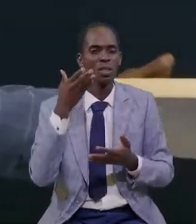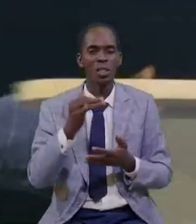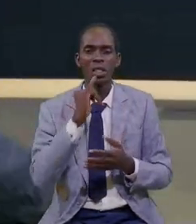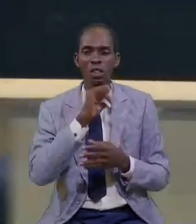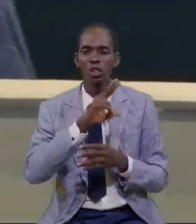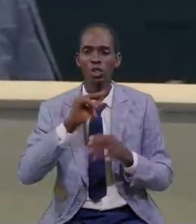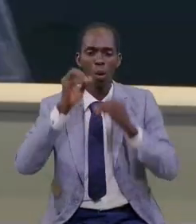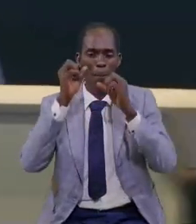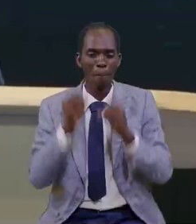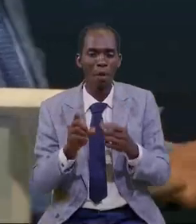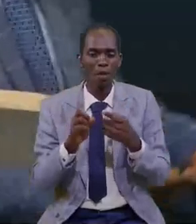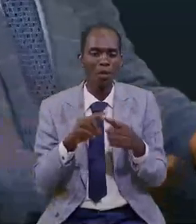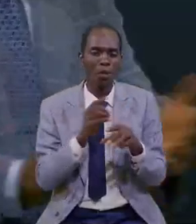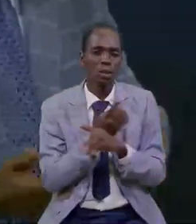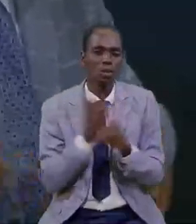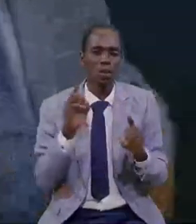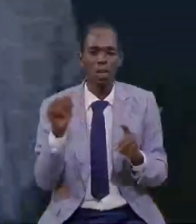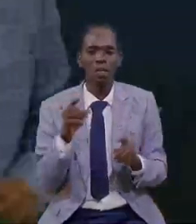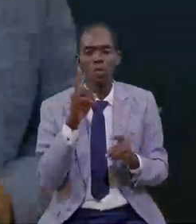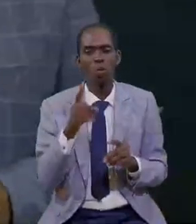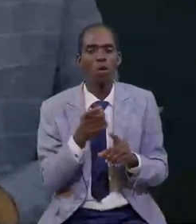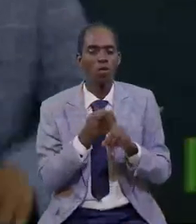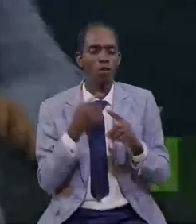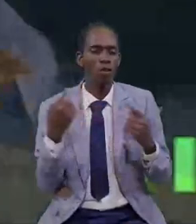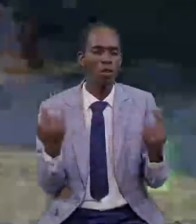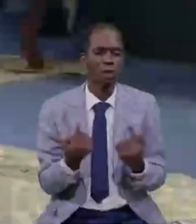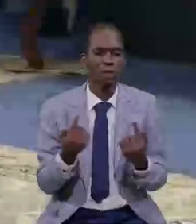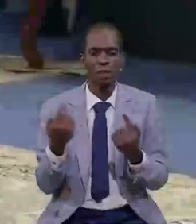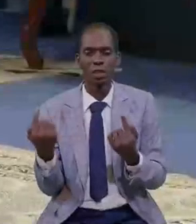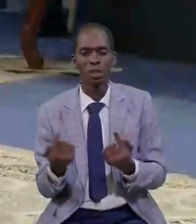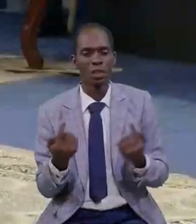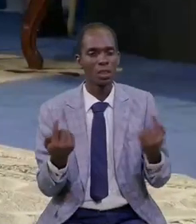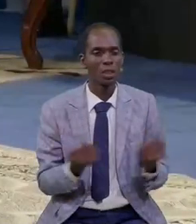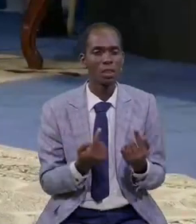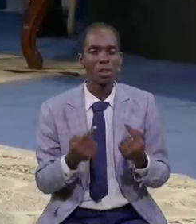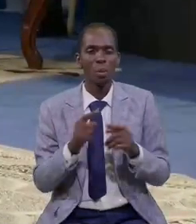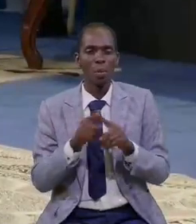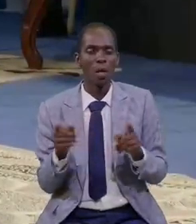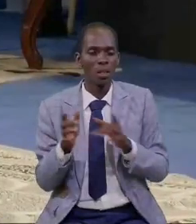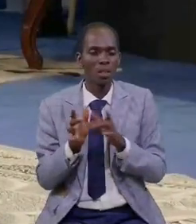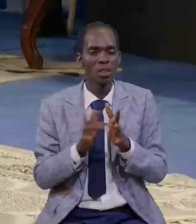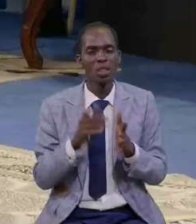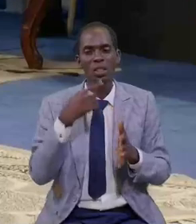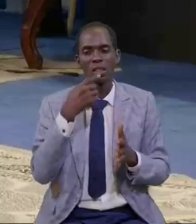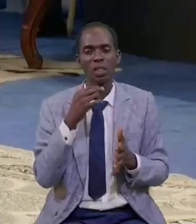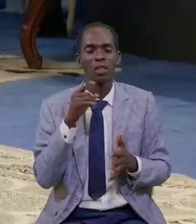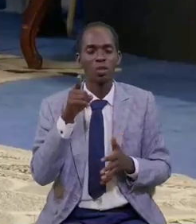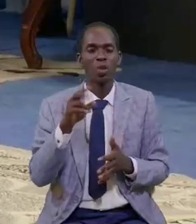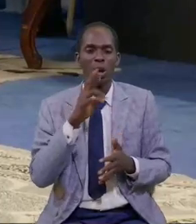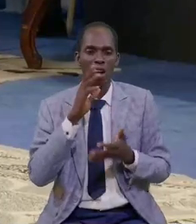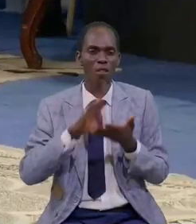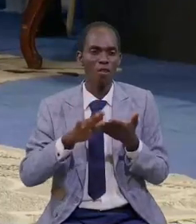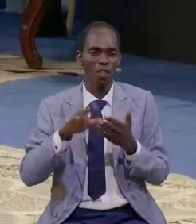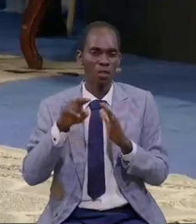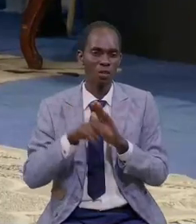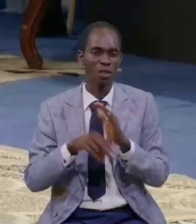qui que ce soit du péché du péché mais Jésus a dit tu es pardonné maintenant et avec le